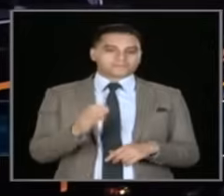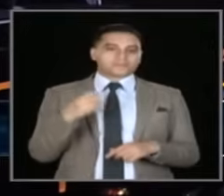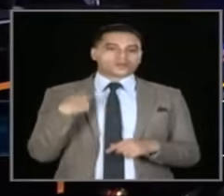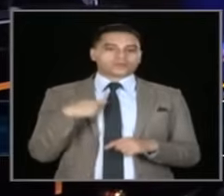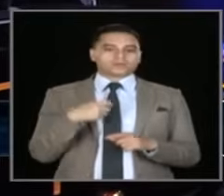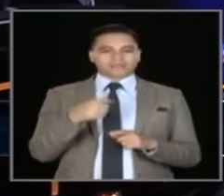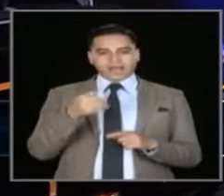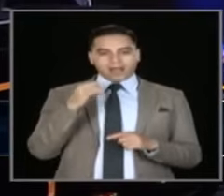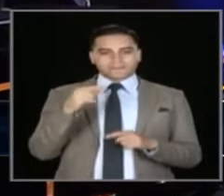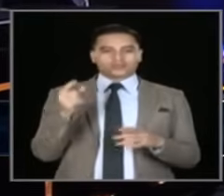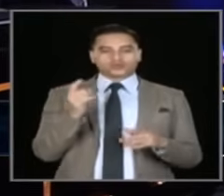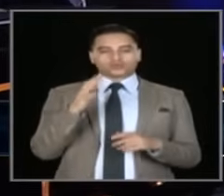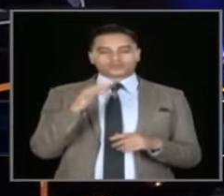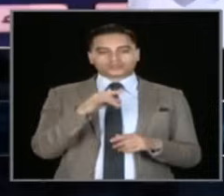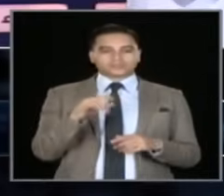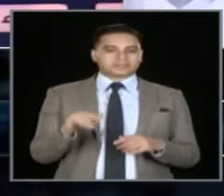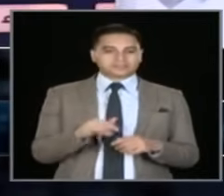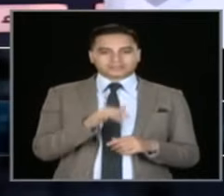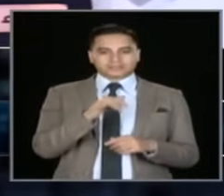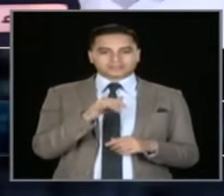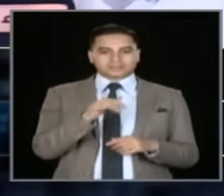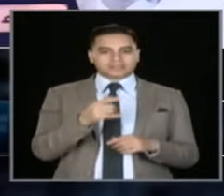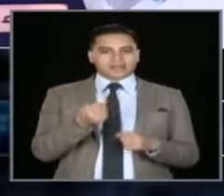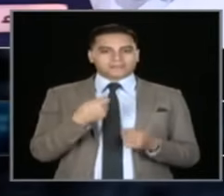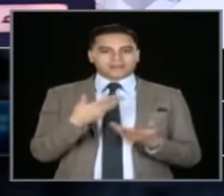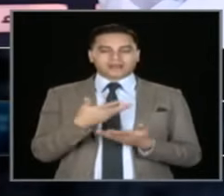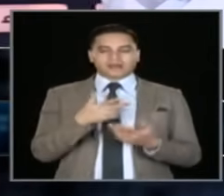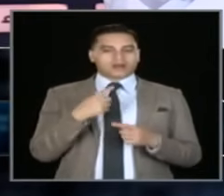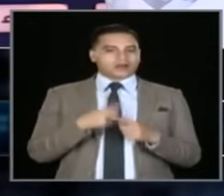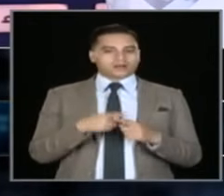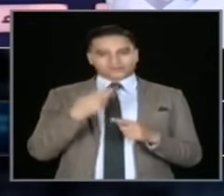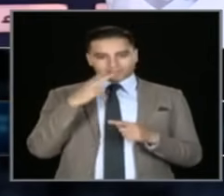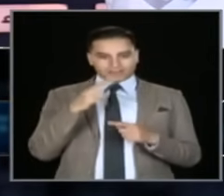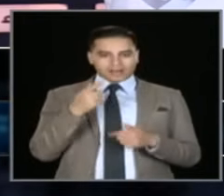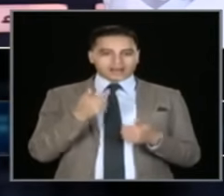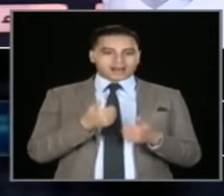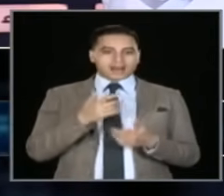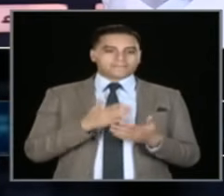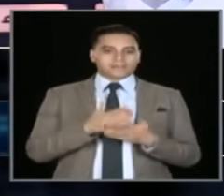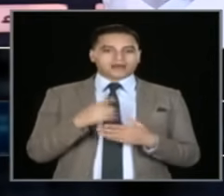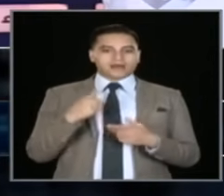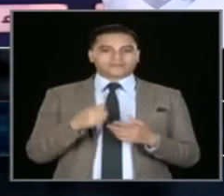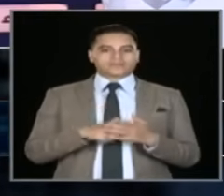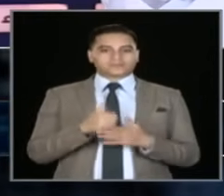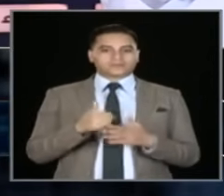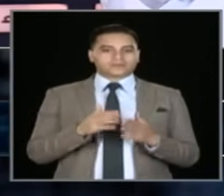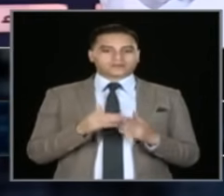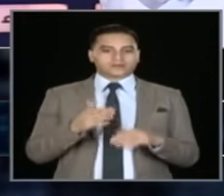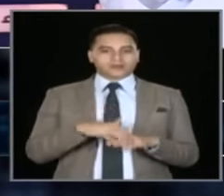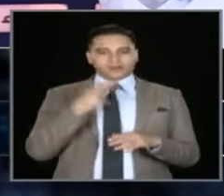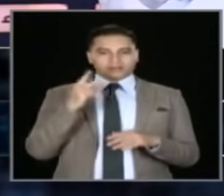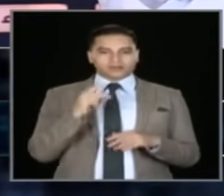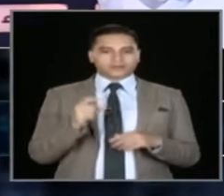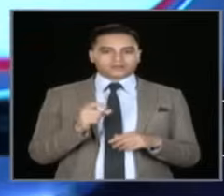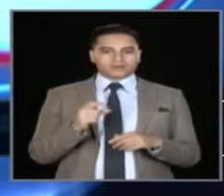تولاها أحمد رشدي عام 1984؟ المالية. غلط. من هو اللاعب الذي سجل هدف فوز مصر على إيطاليا في